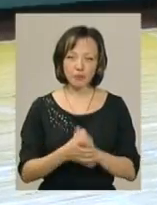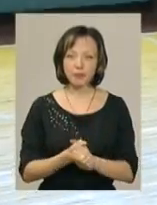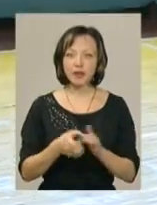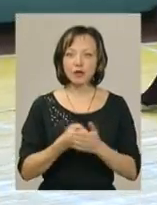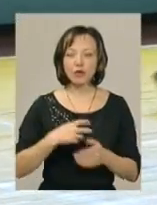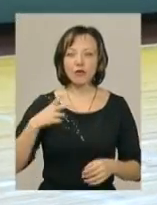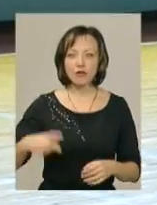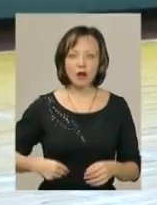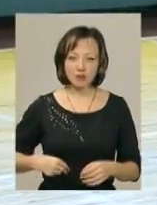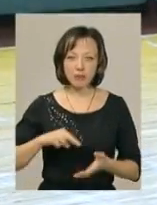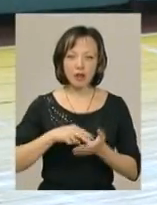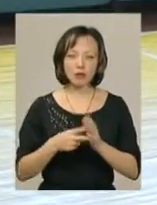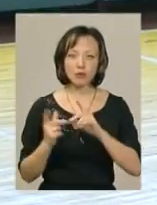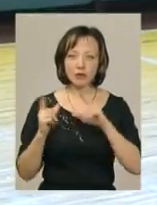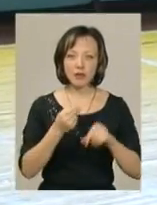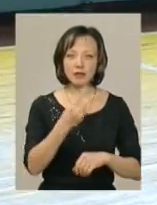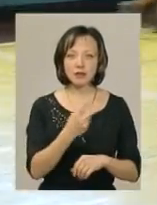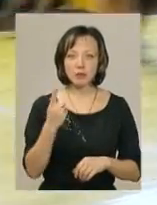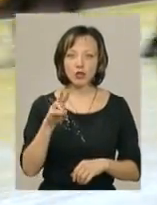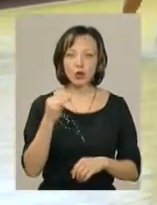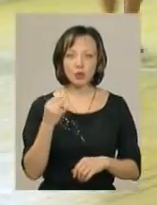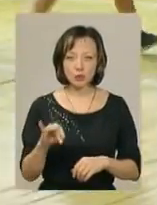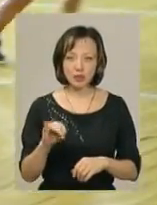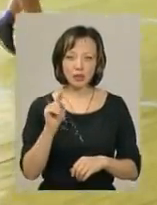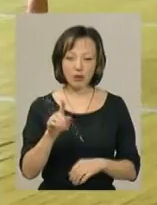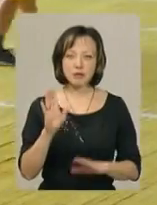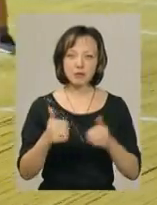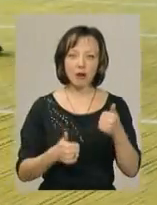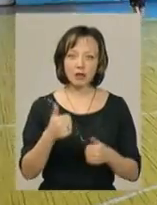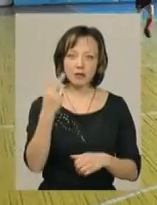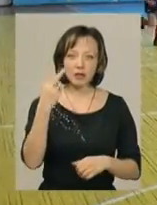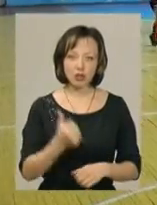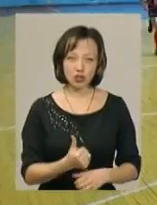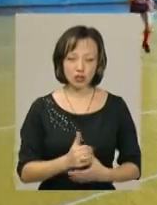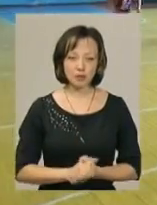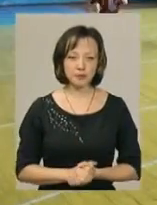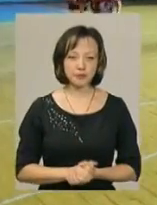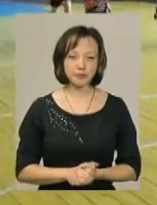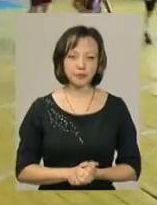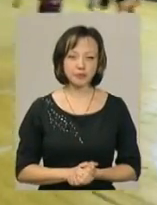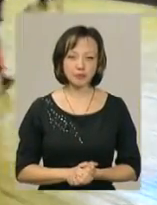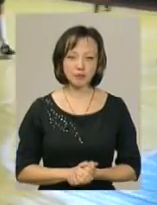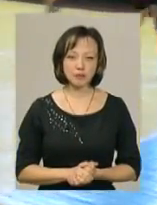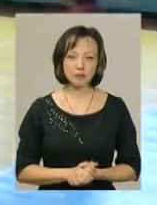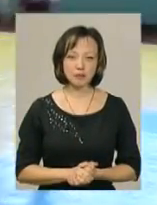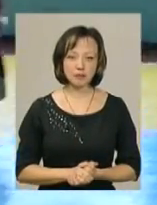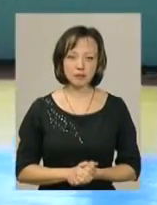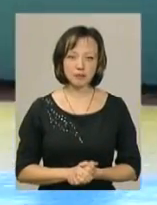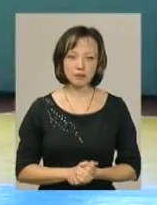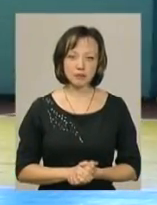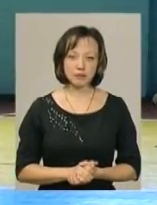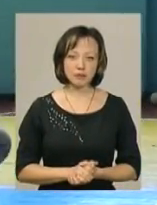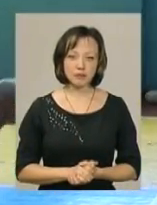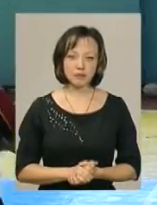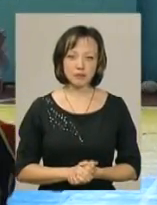Франції хмельницькі ригбісти планують виїхати 21 лютого. Там вони змагатимуться два тижні. Ярослава Антошевська, Олександр Горішевський. Новини